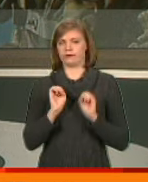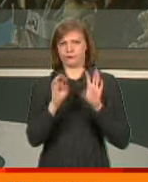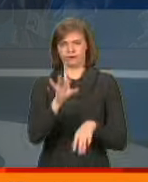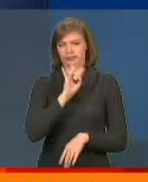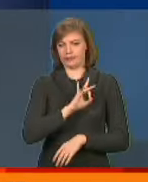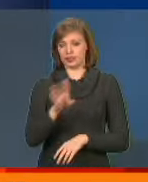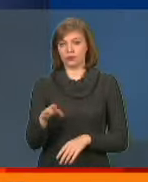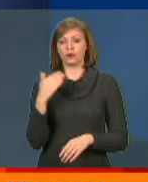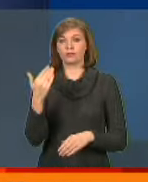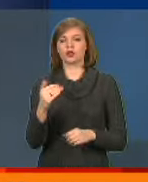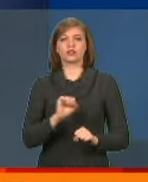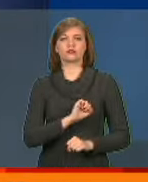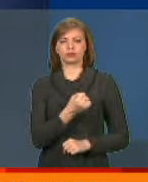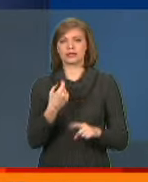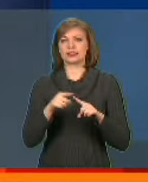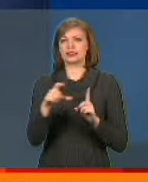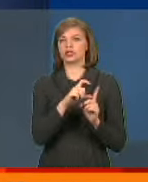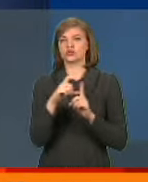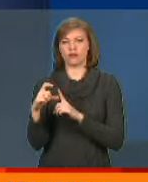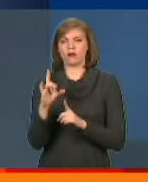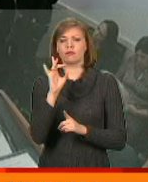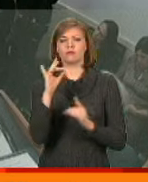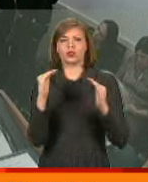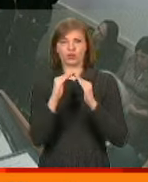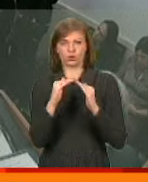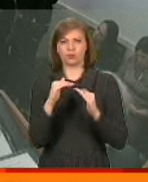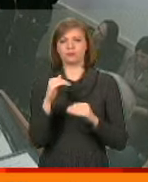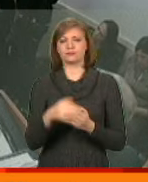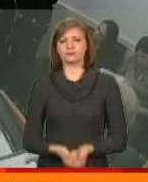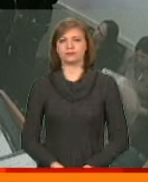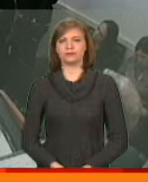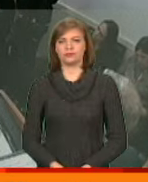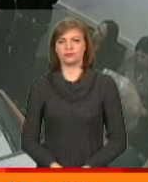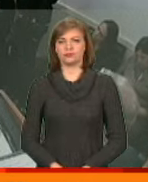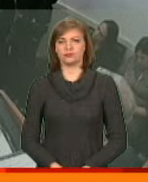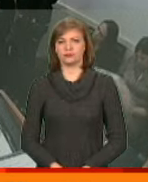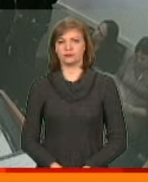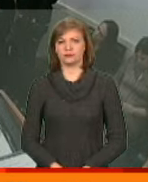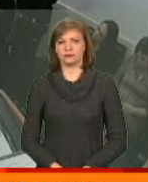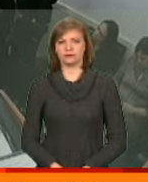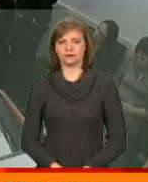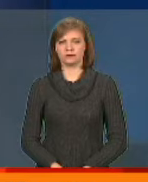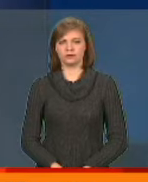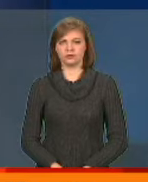віддамо. Їх розбурхали ось ці слова речника Білого Дому Шона Спайсера.